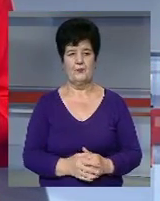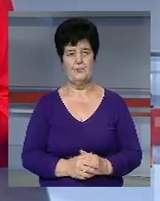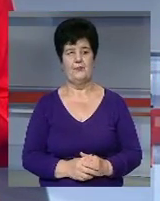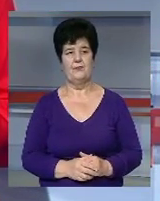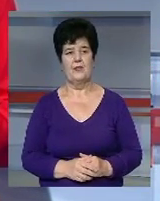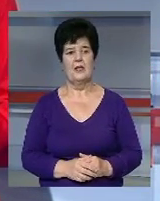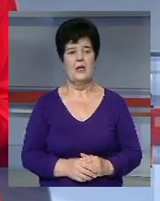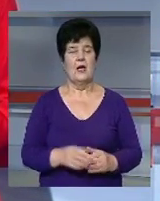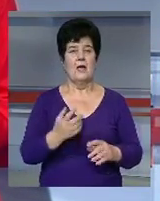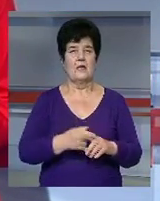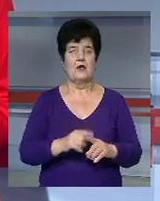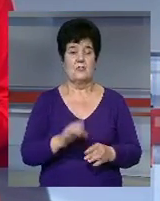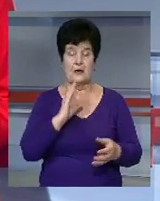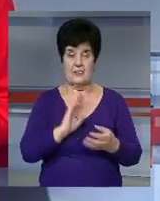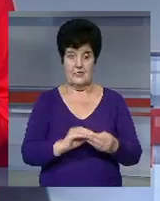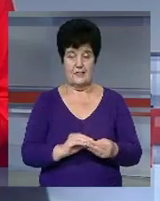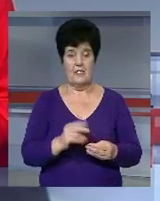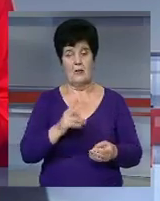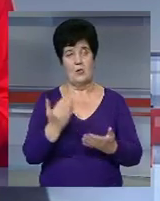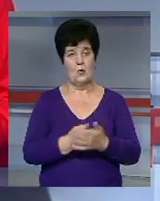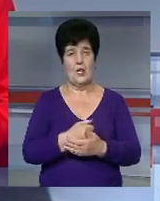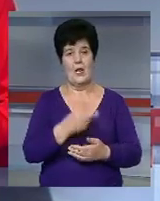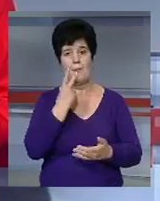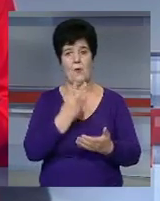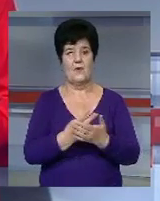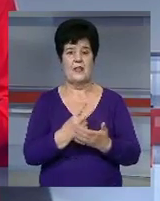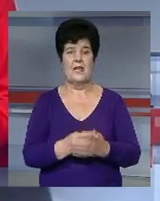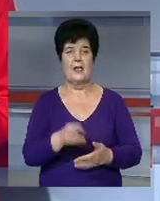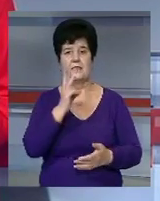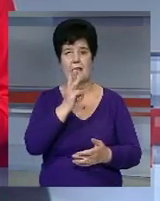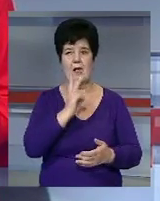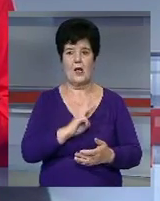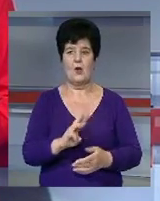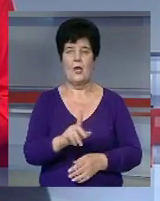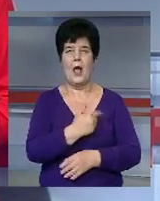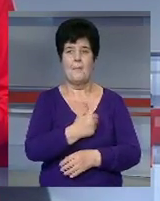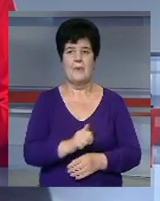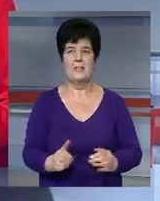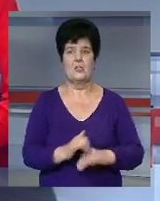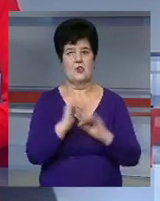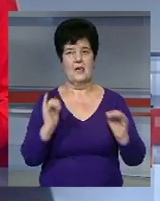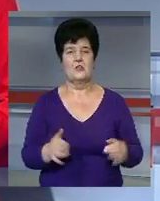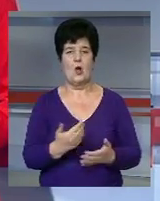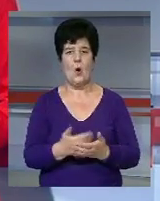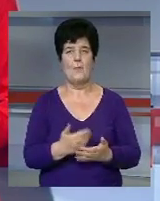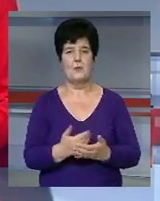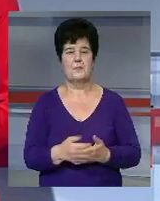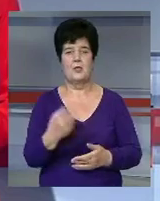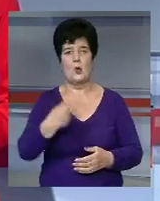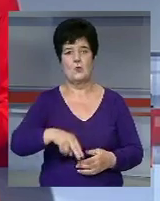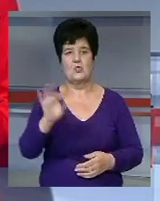Bun găsit! Potrivit noilor prevederi, salariile medicilor și a lucrătorilor medicali vor crește cu aproximativ